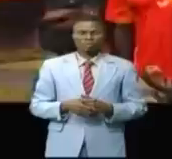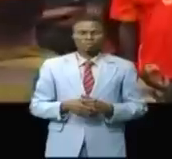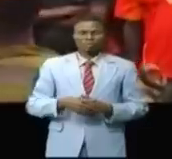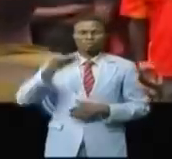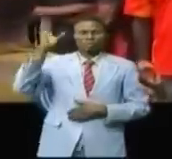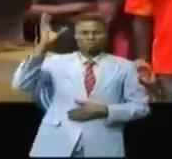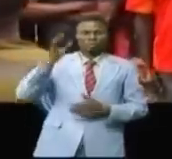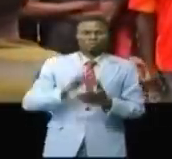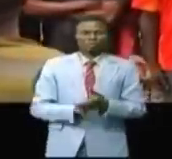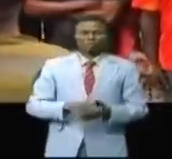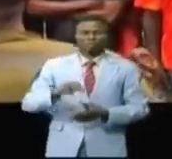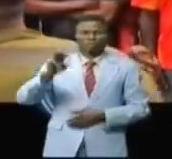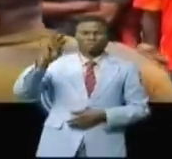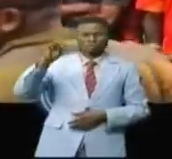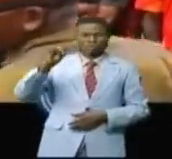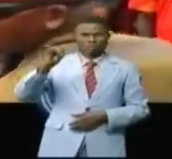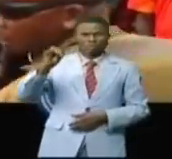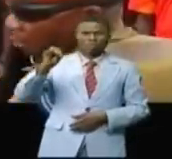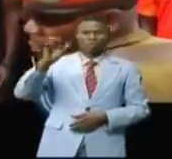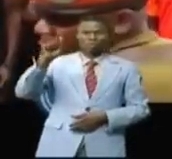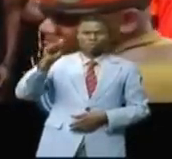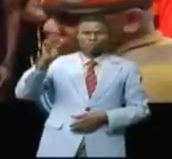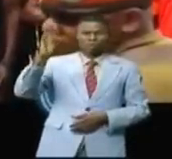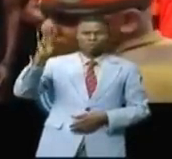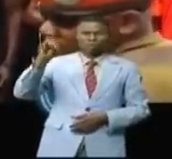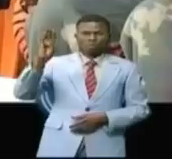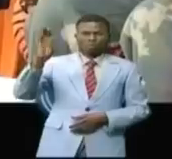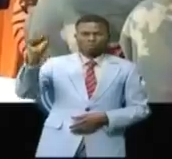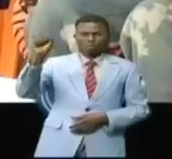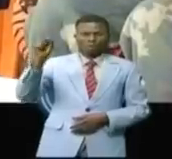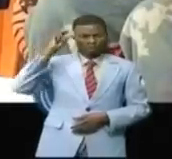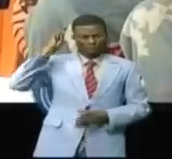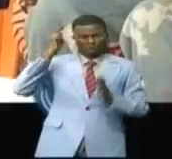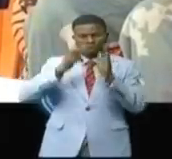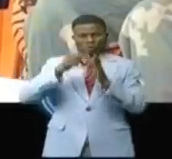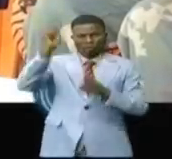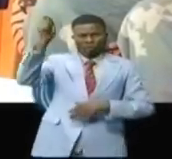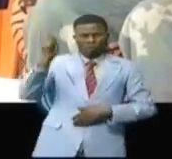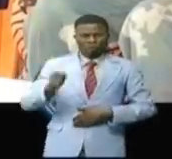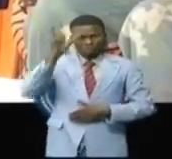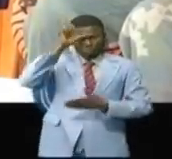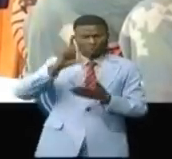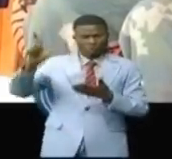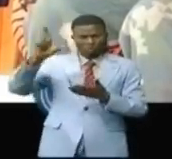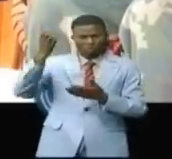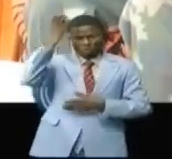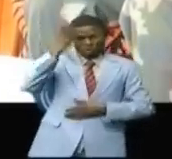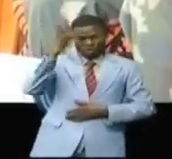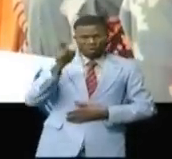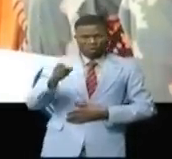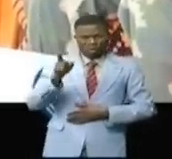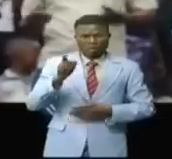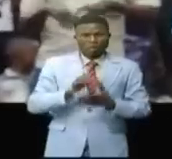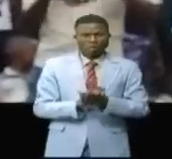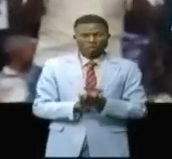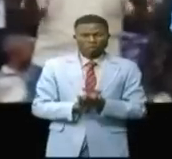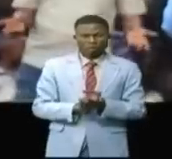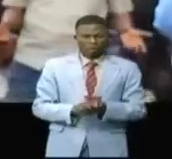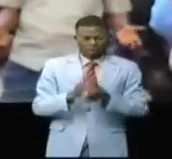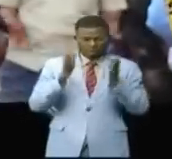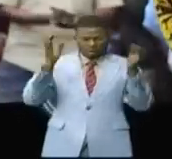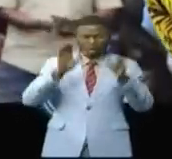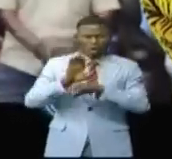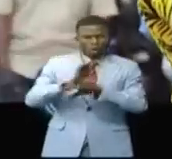de bandas intérieure de l'ambassade le gouverneur militaire de lecture il est en général le bouillant cash mais johnny attentif aux préoccupations